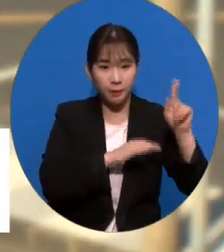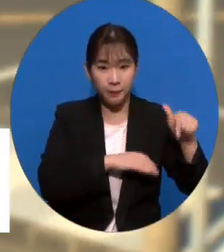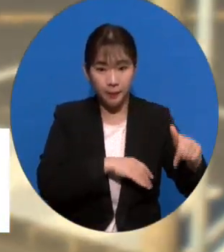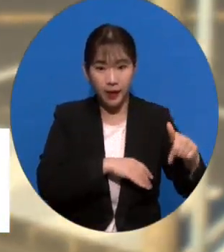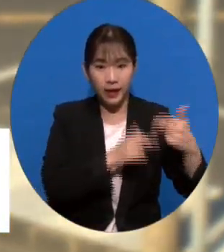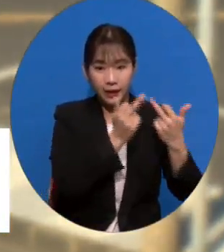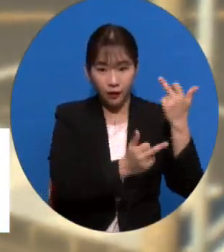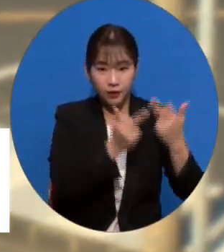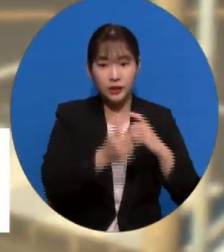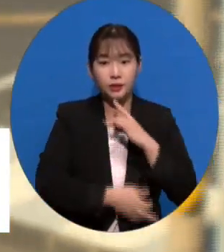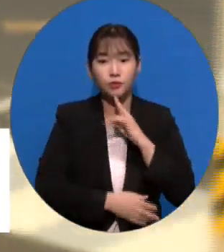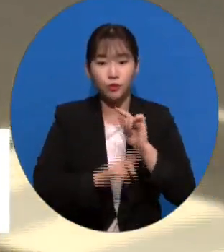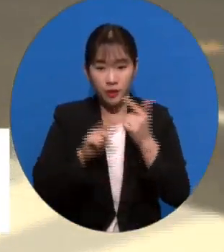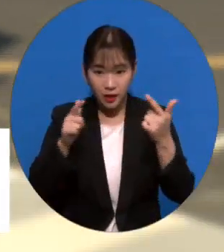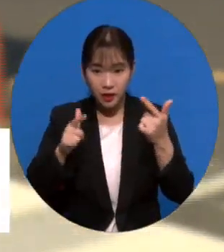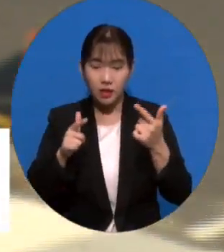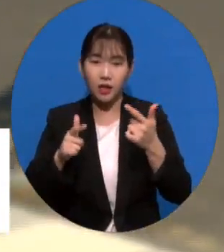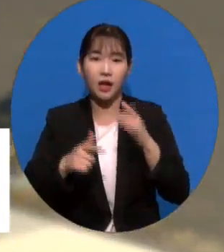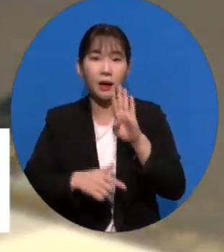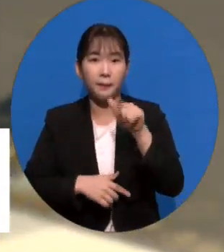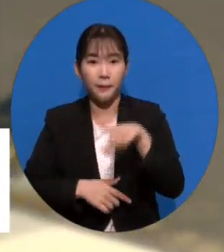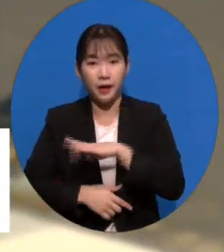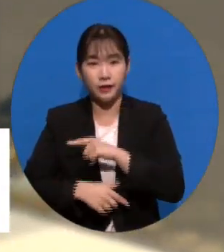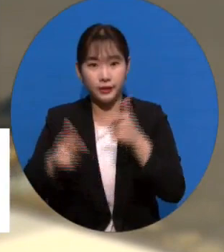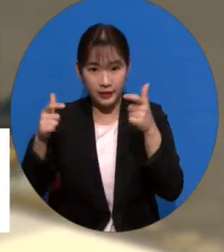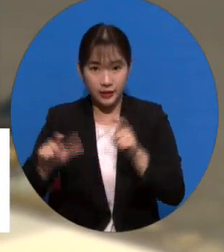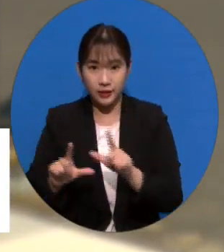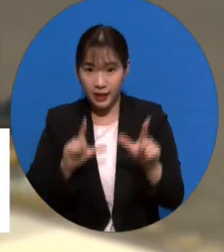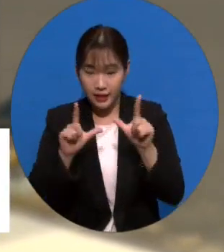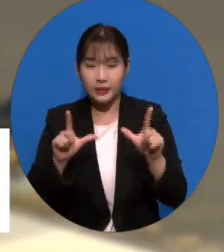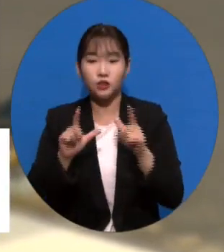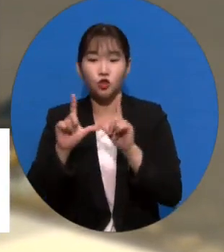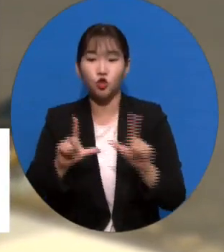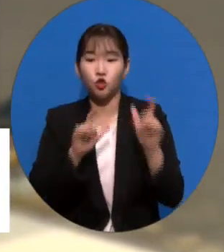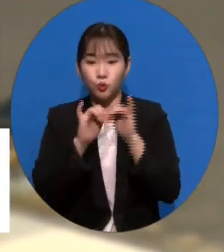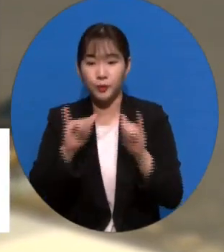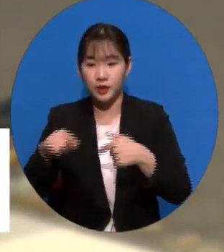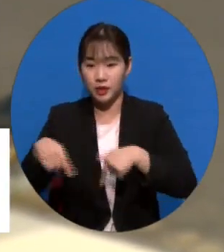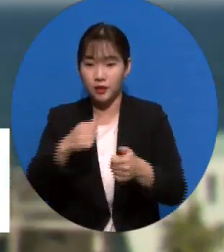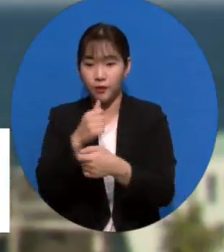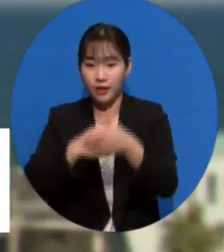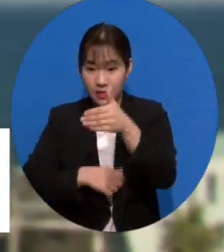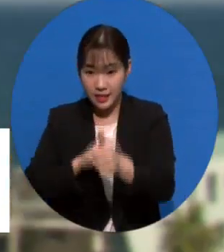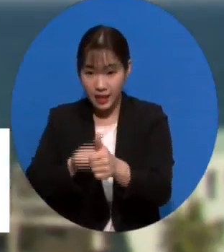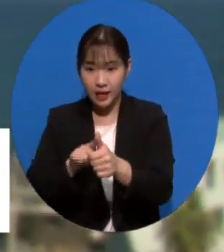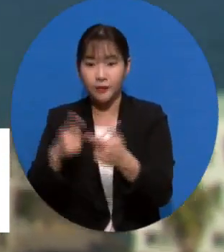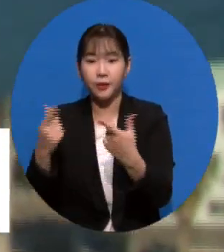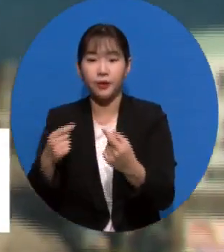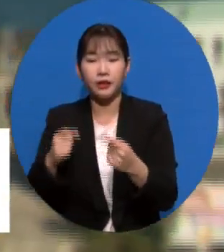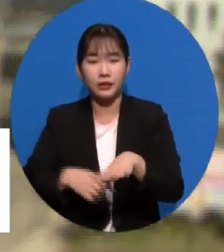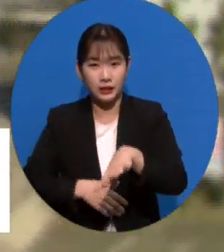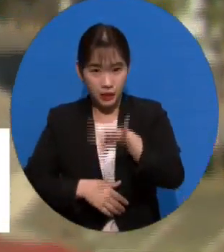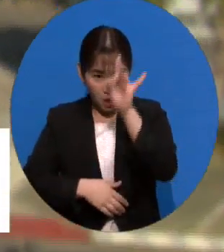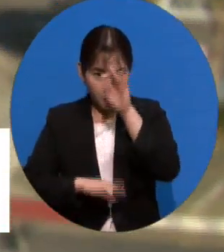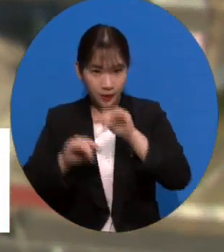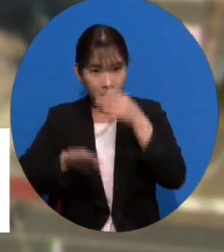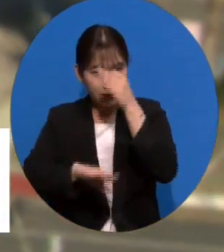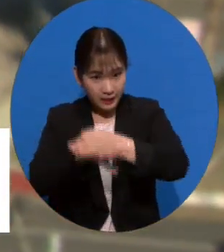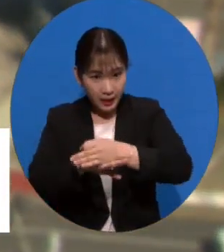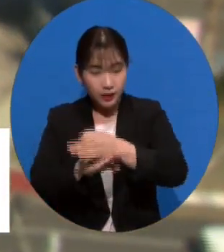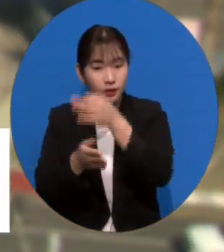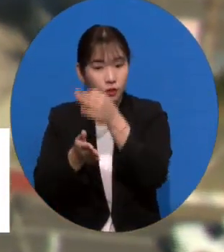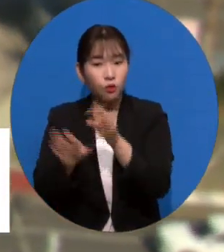의원 형제뿐만 아니라 박 의원 지역구의 주민자치위원장 역시 최초 토지 매입